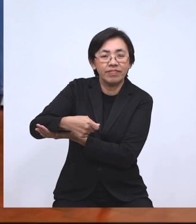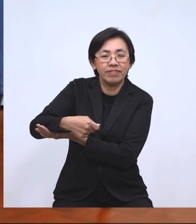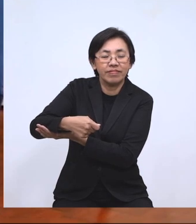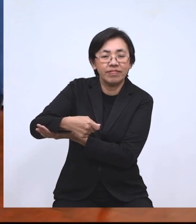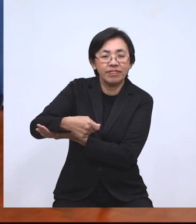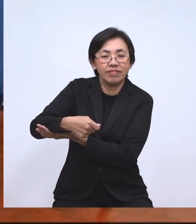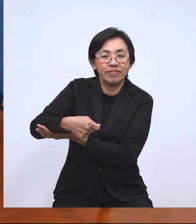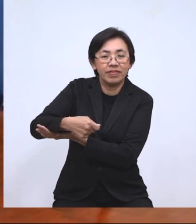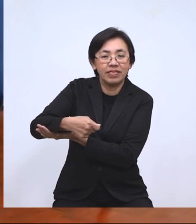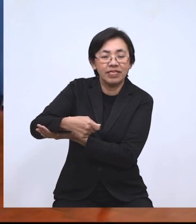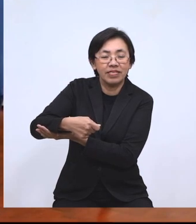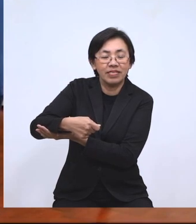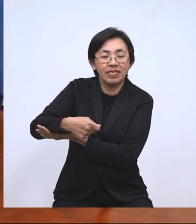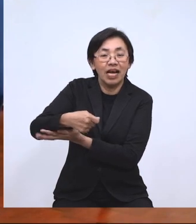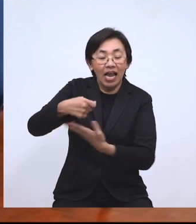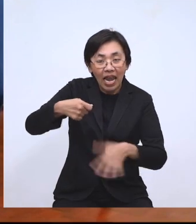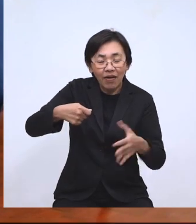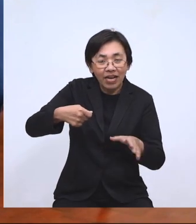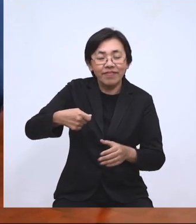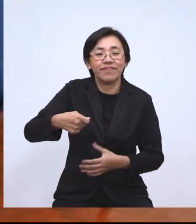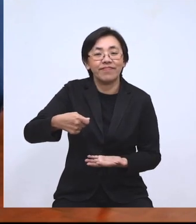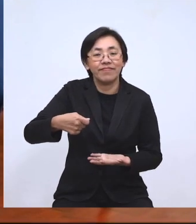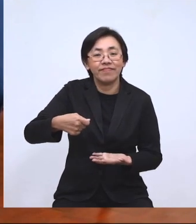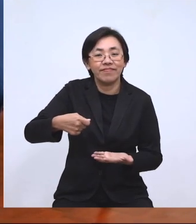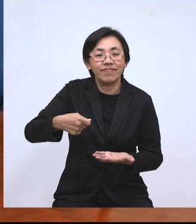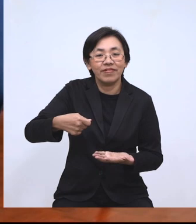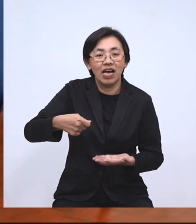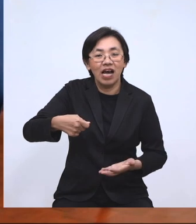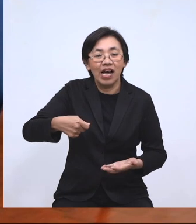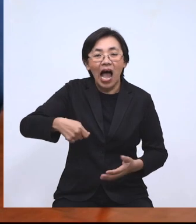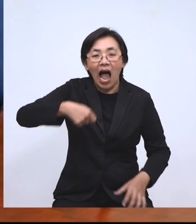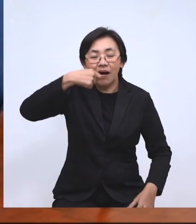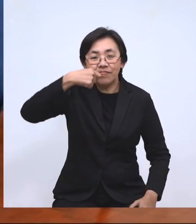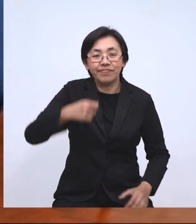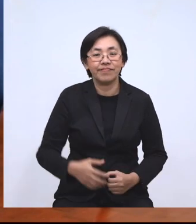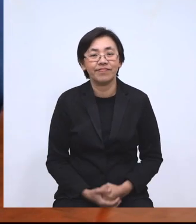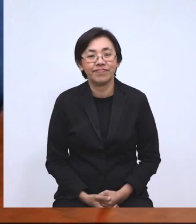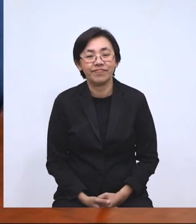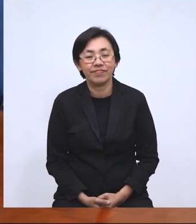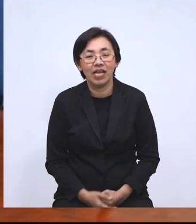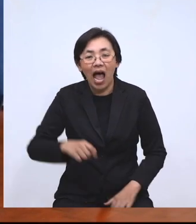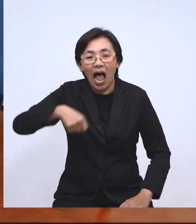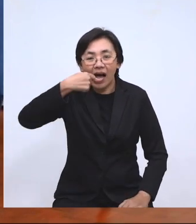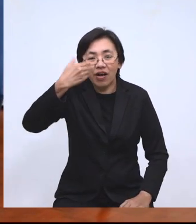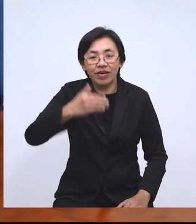ได้ไป ต่อเชิญครับ ยกขึ้นให้คุณน้ำหวาน ยกใส่ปากครับ ยกเร็ว ไม่ไปหรอก ยกใส่ปากก่อน ยกใส่ป